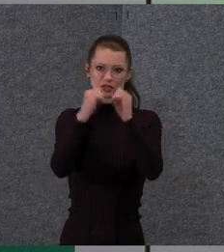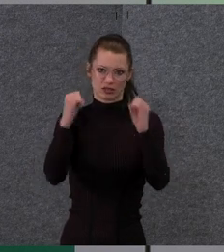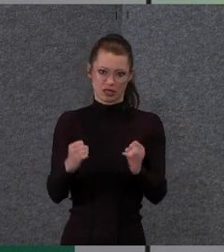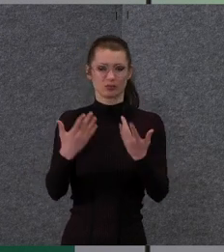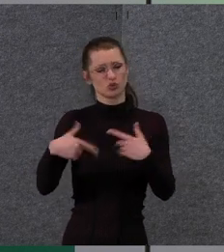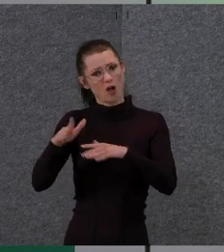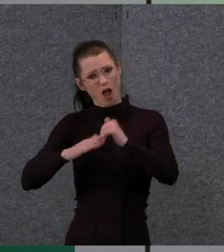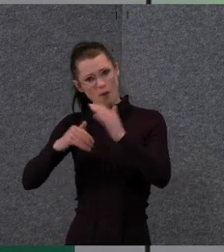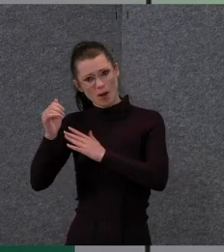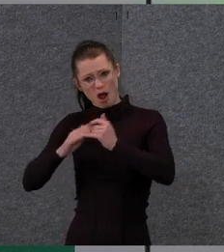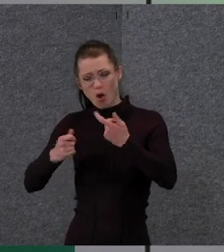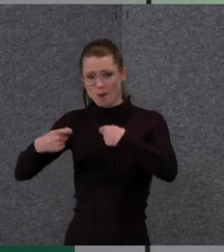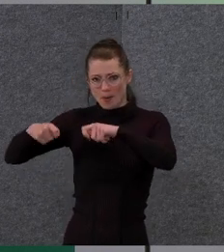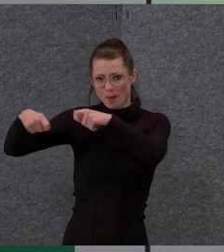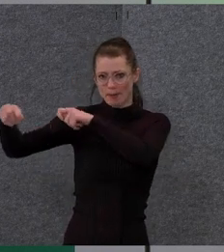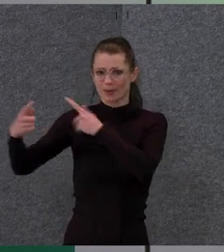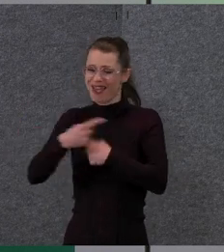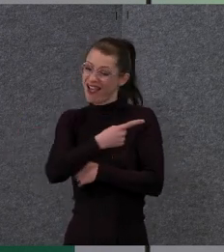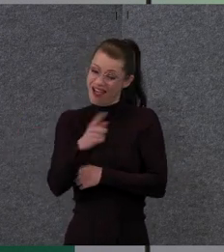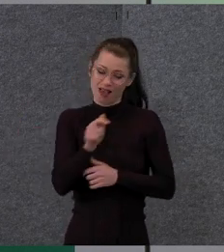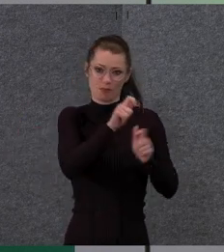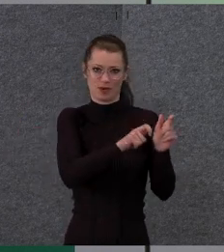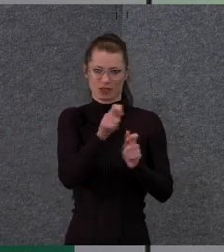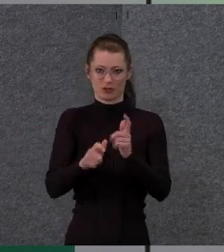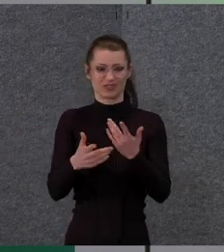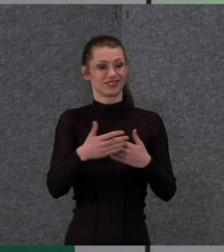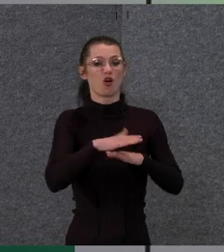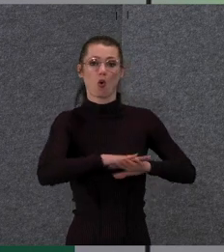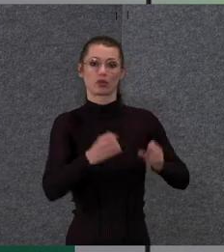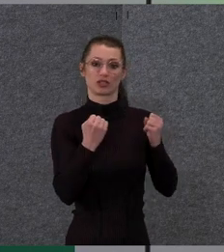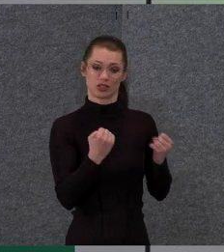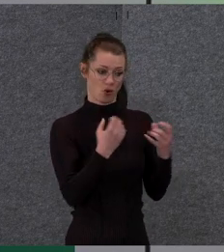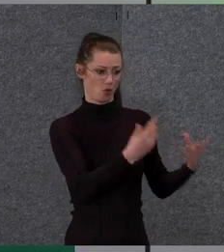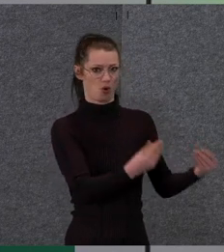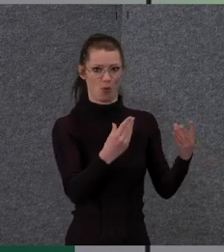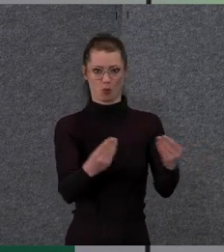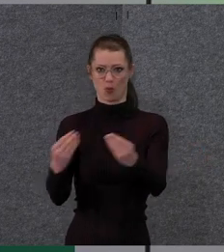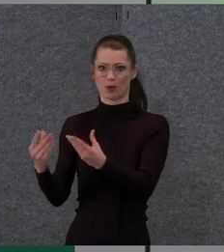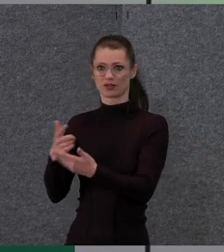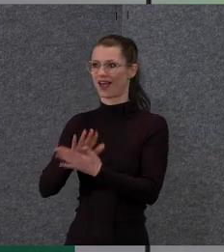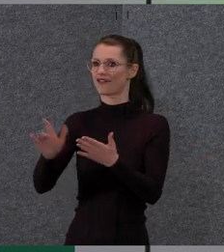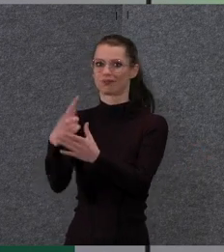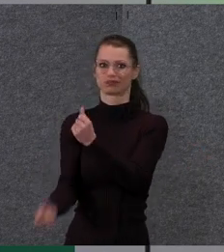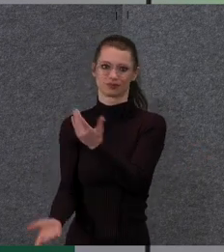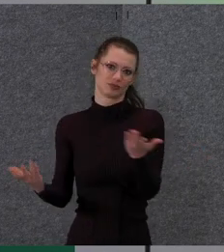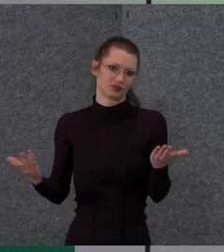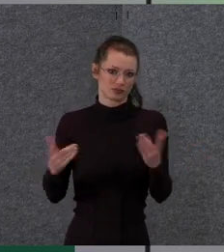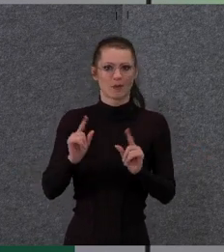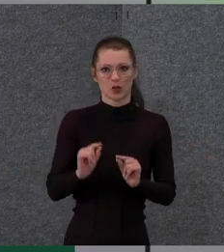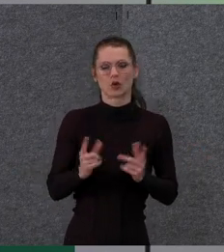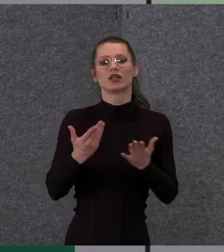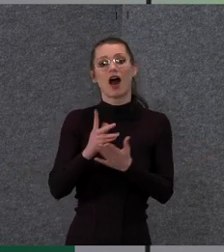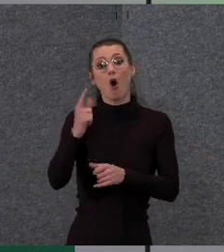so ausbauen müssen, dass wirklich halt alle Menschen eine Grundsicherung haben und halt nicht wegfallen. Und das bedeutet halt auch, dass wir halt